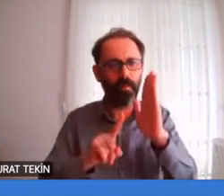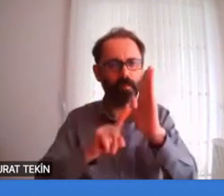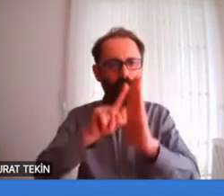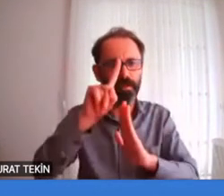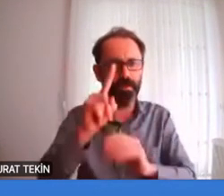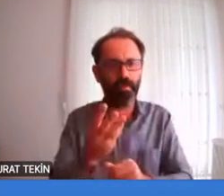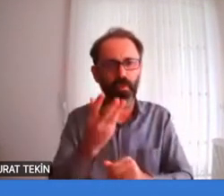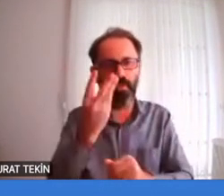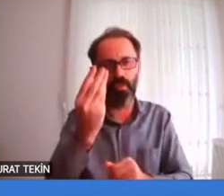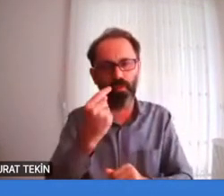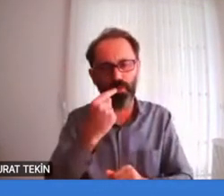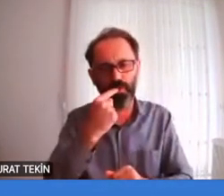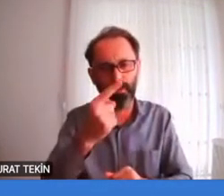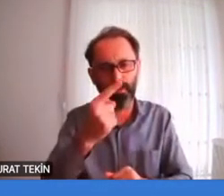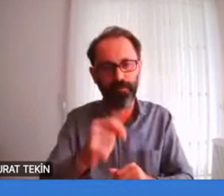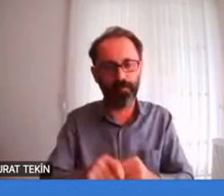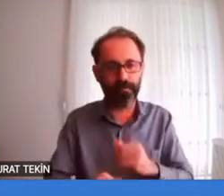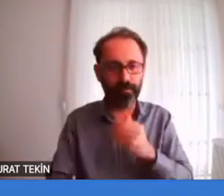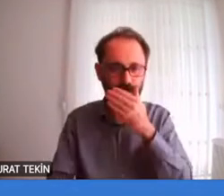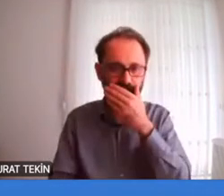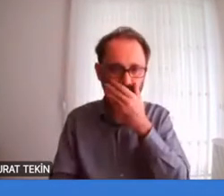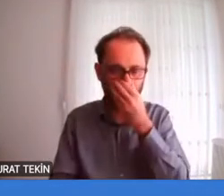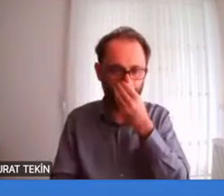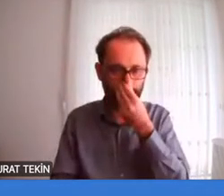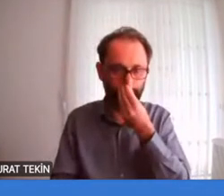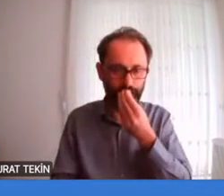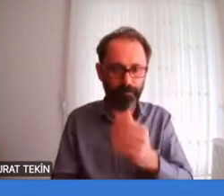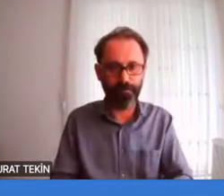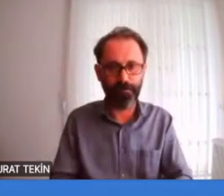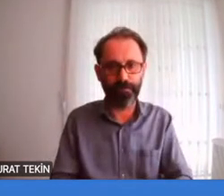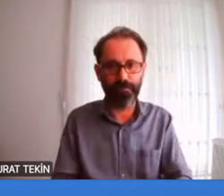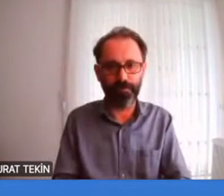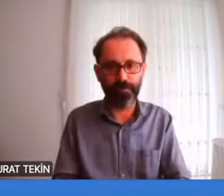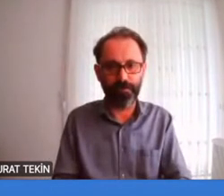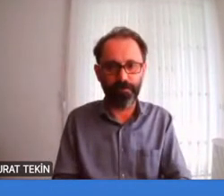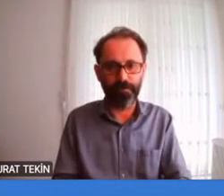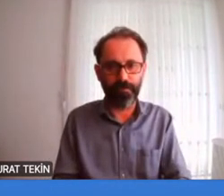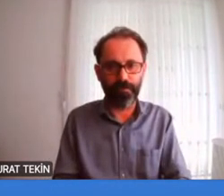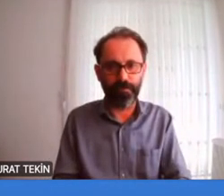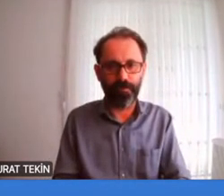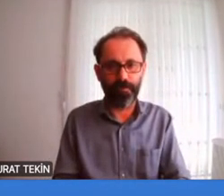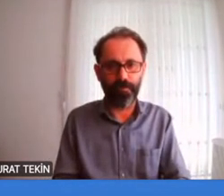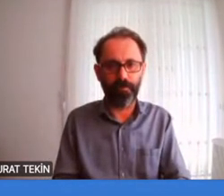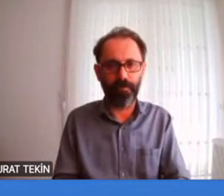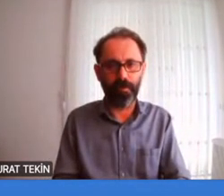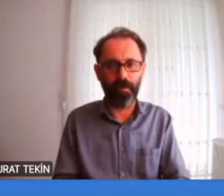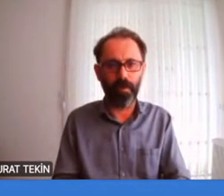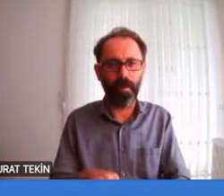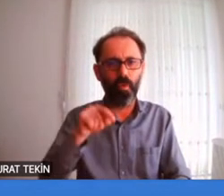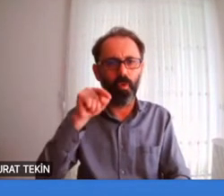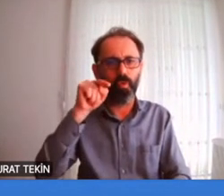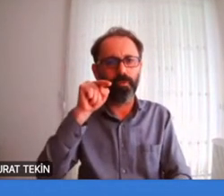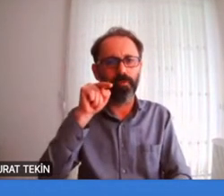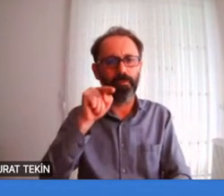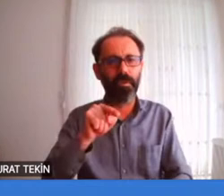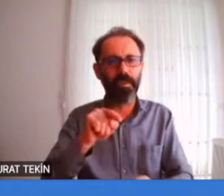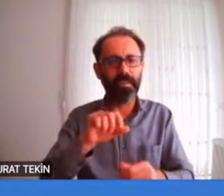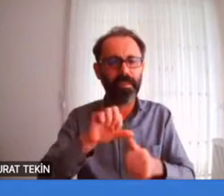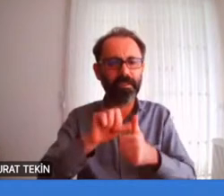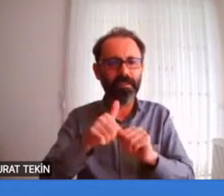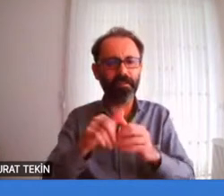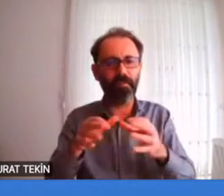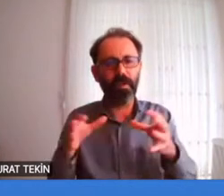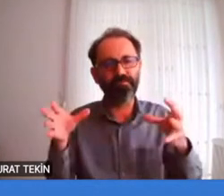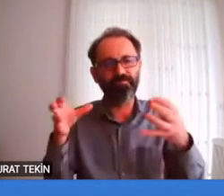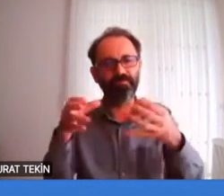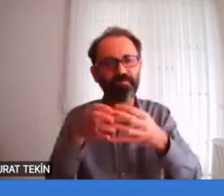hocamın söylediklerinden ve Sevda'nın söylediklerinden anladığım kadarıyla yani bireysel anlamda hem sporcular çok özeller,